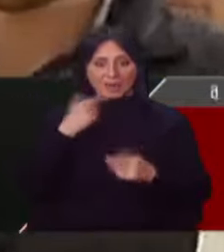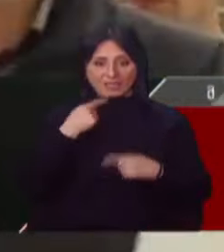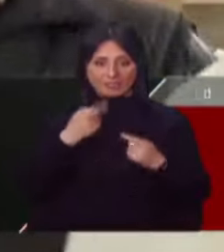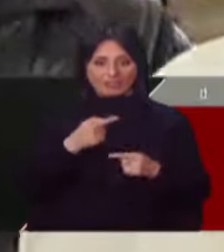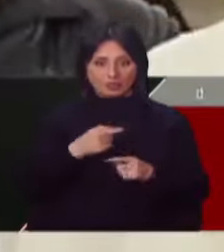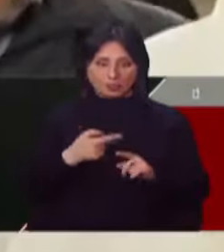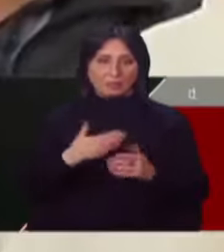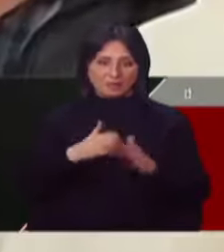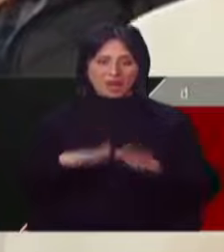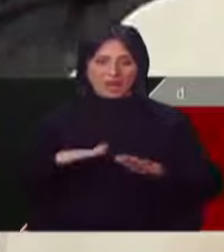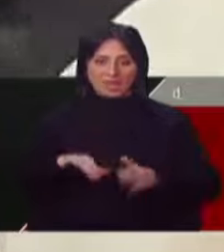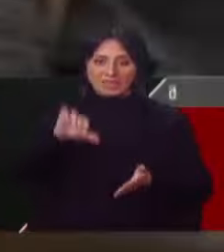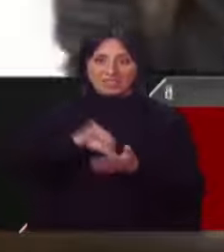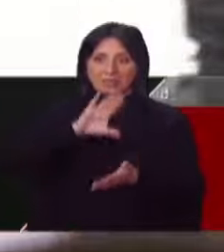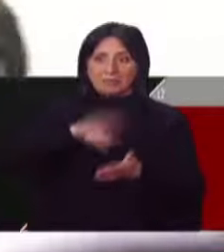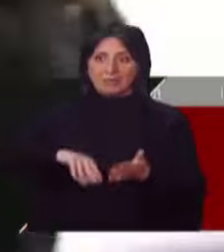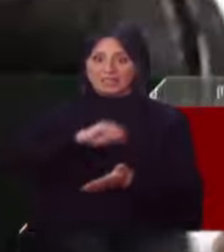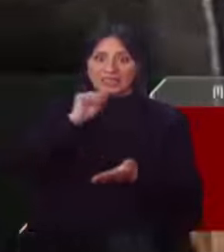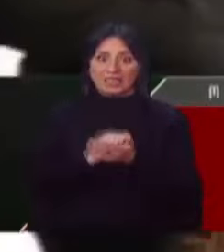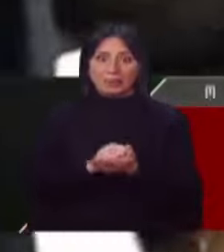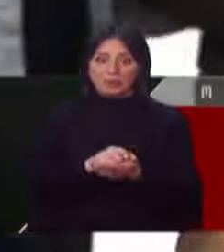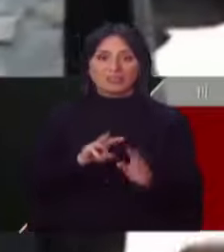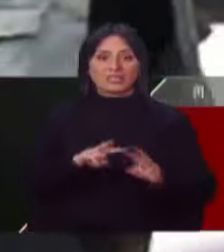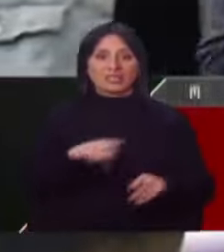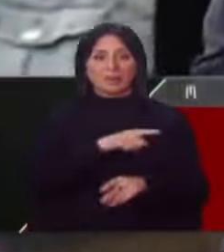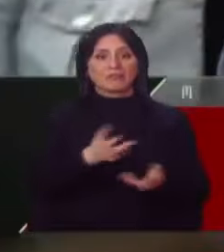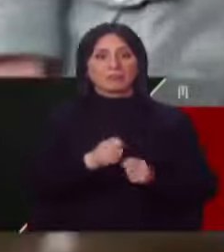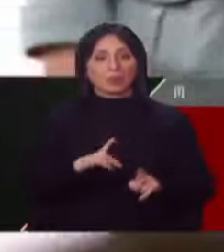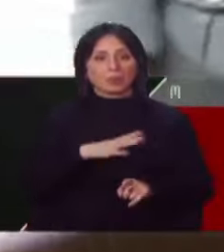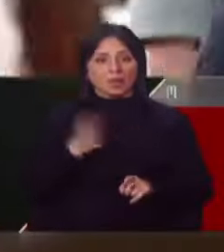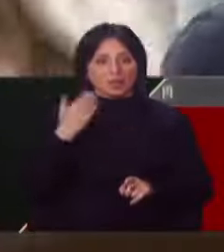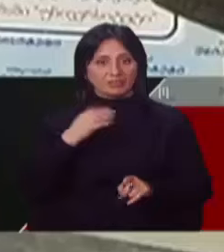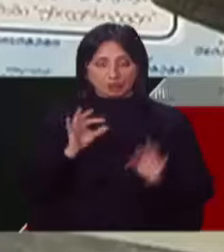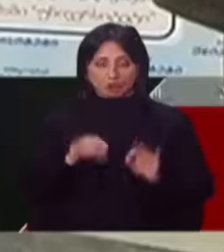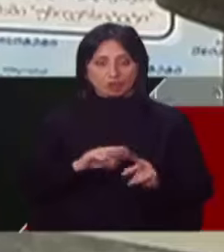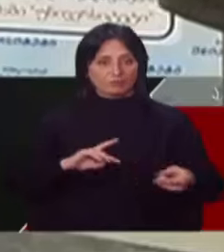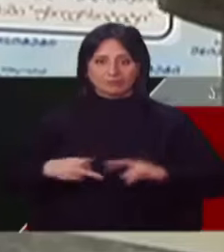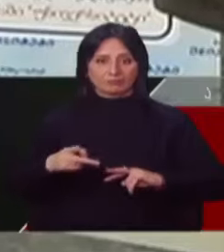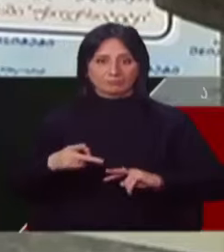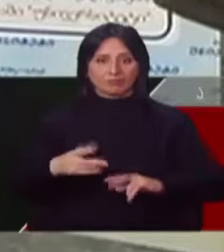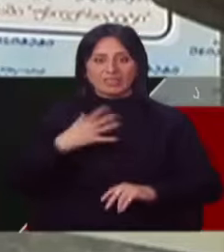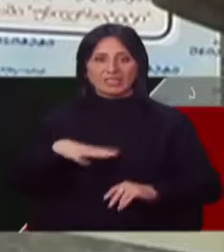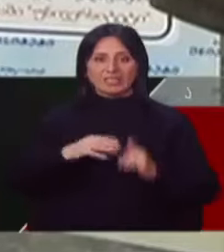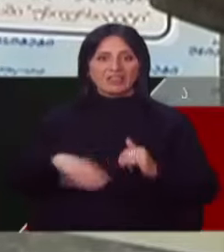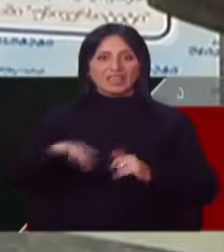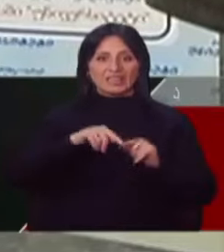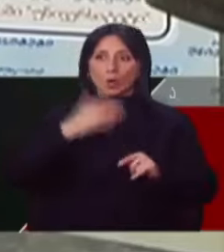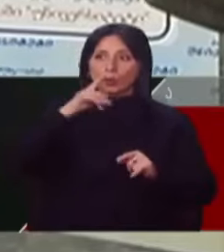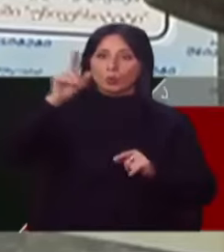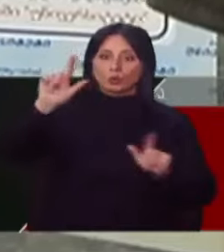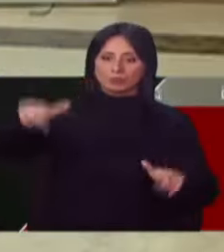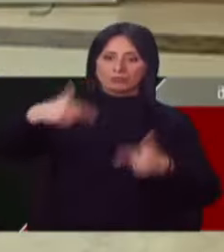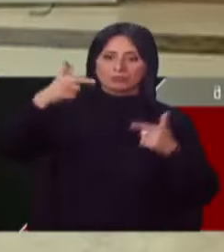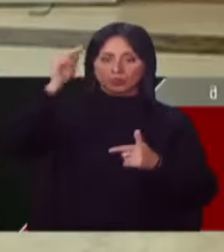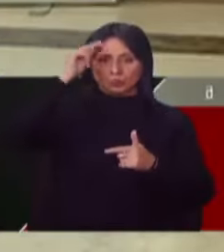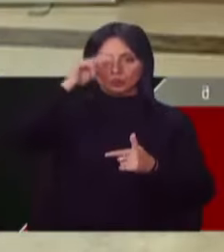ვთქვათ, უშუალოდ ადგილზე დასწრების გარეშე მიღებული განათლება სამინისტროსთვის მიუღებელი იყო. Სწორედ ეს შეიცვლება. Საქართველოს ტერიტორიიდან უცხოეთში